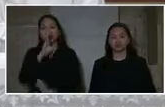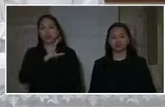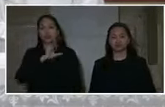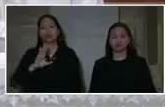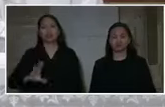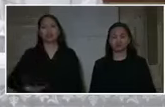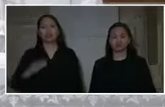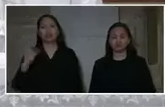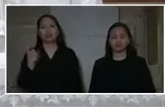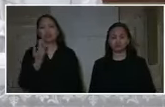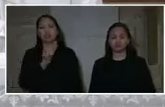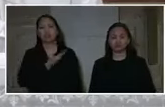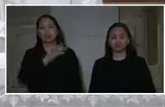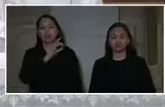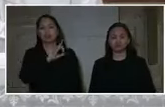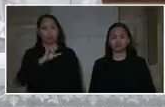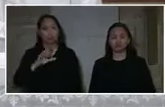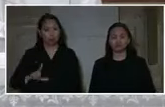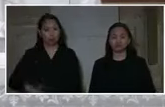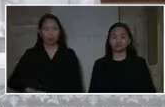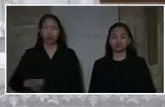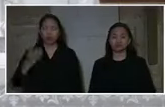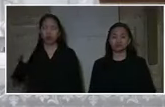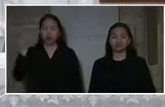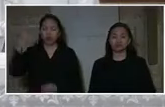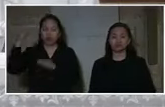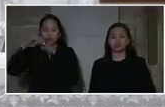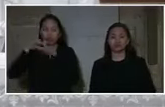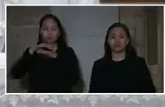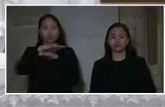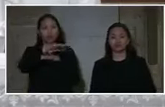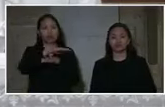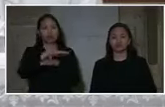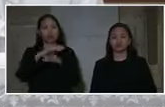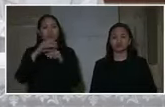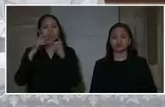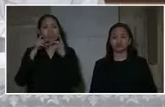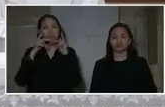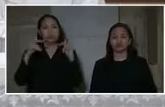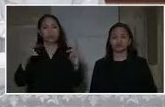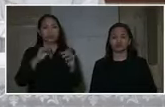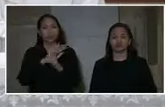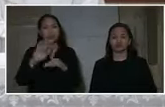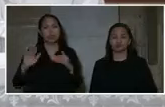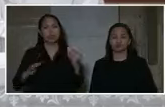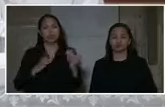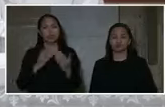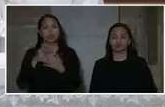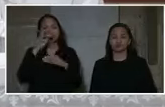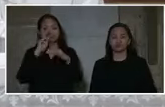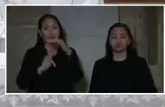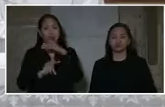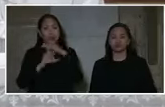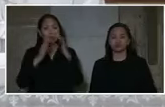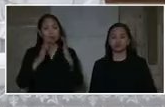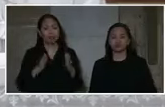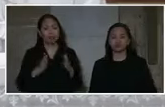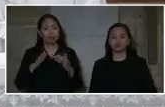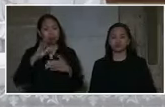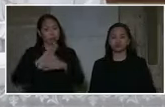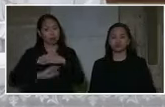aming Panginoon. Ang pagsusugo mo sa Kanya ipinahayag ng lahat ng mga propeta. Ang pagsilang